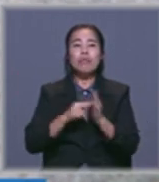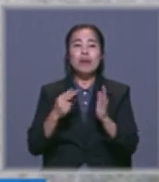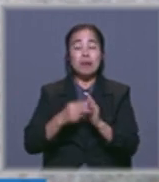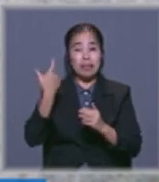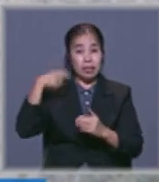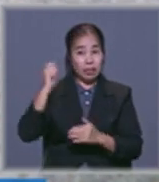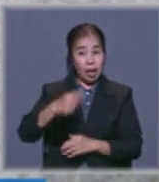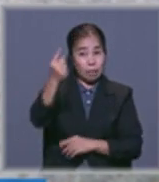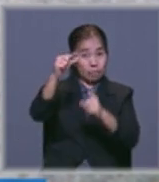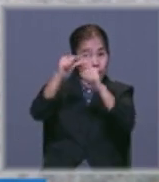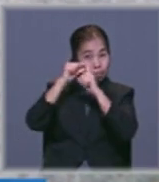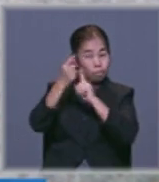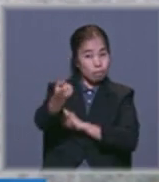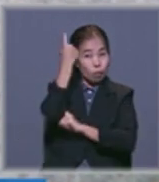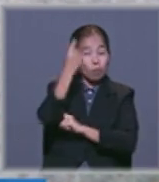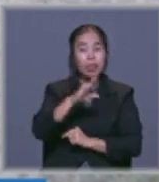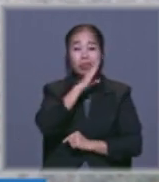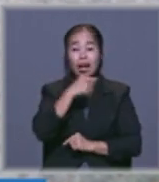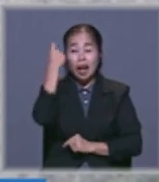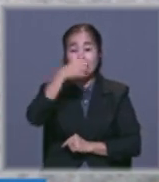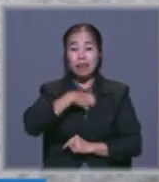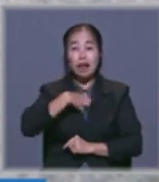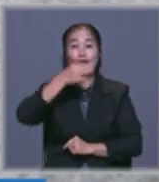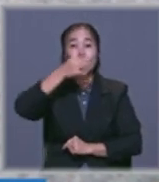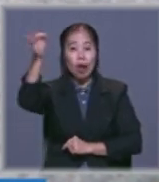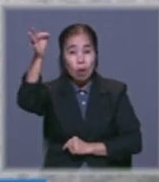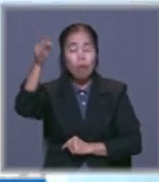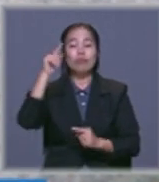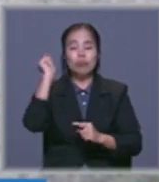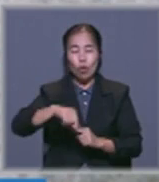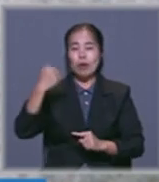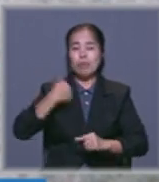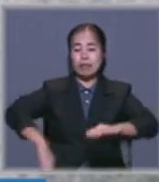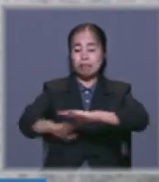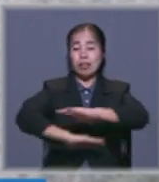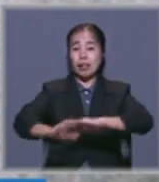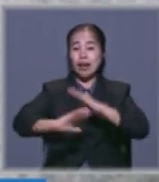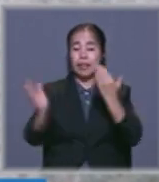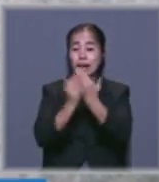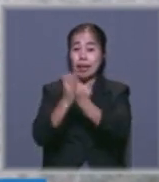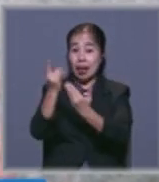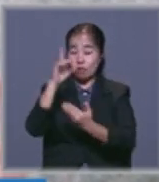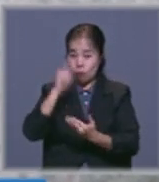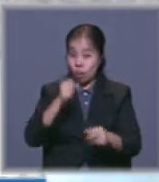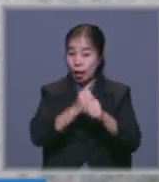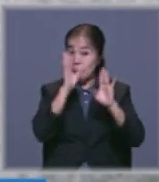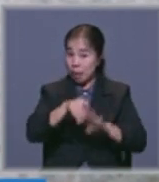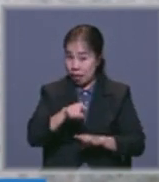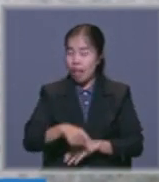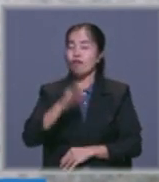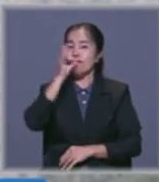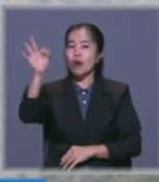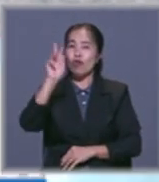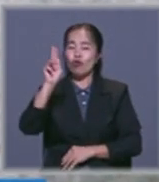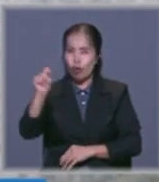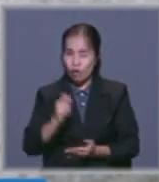างมาตรฐานให้เราแล้วท่านผู้ใดจะประสงค์อยากจะร้องเรียนกันอีกเพื่อให้ได้มาตรฐานท่านทำแบบนี้นะไปร้องกกต.ด้วยนะ